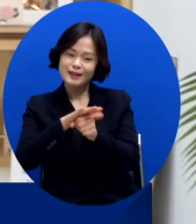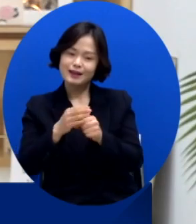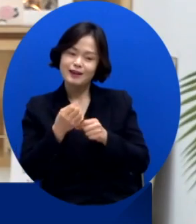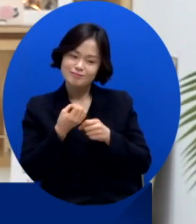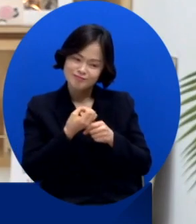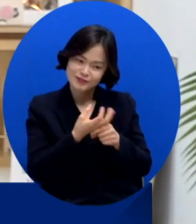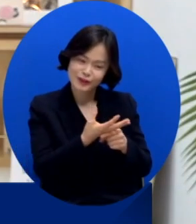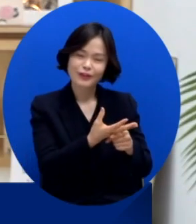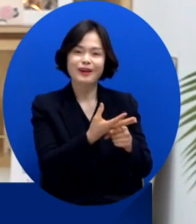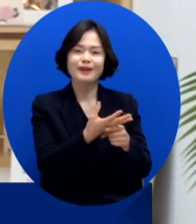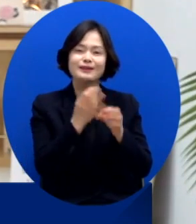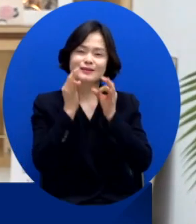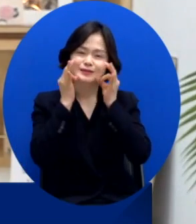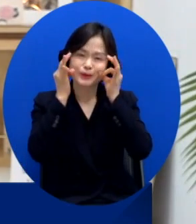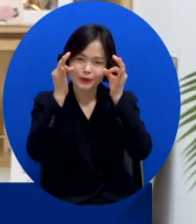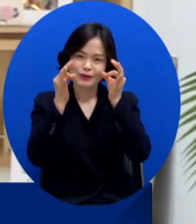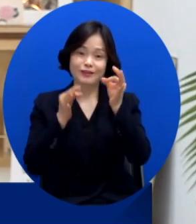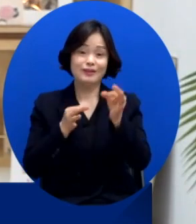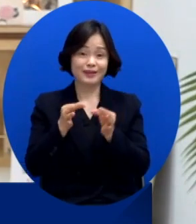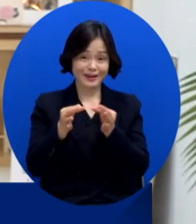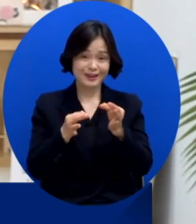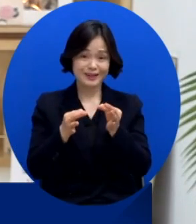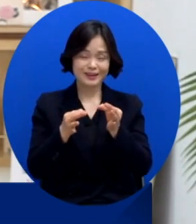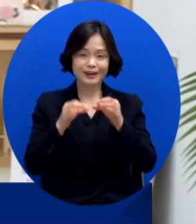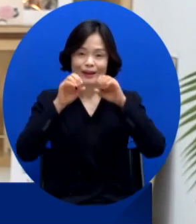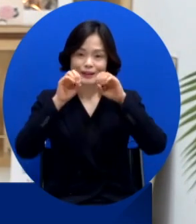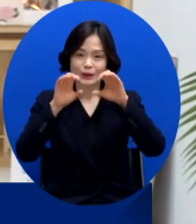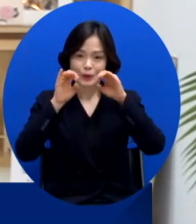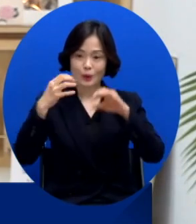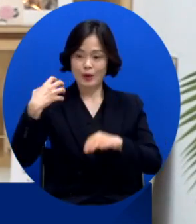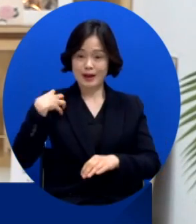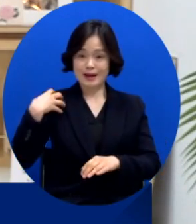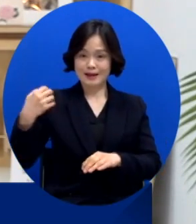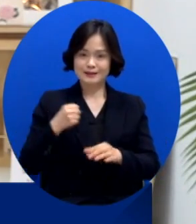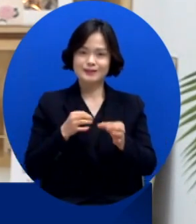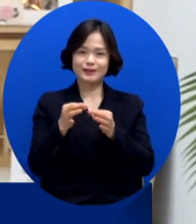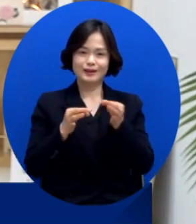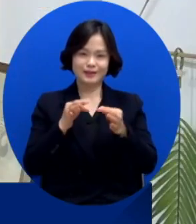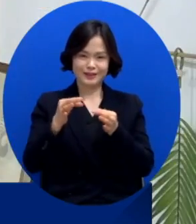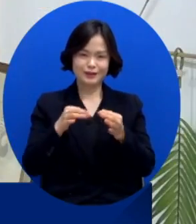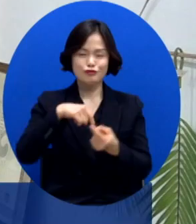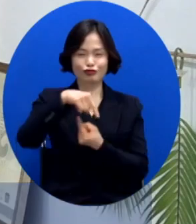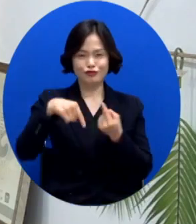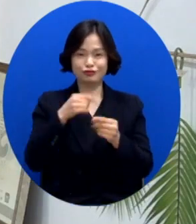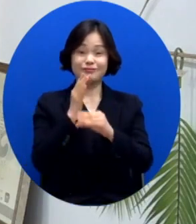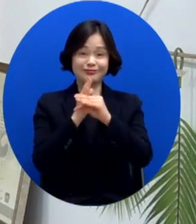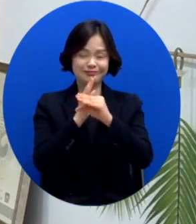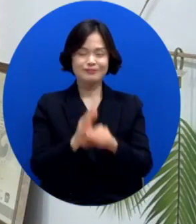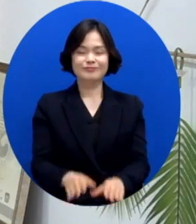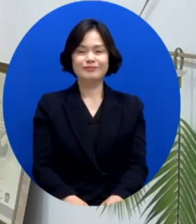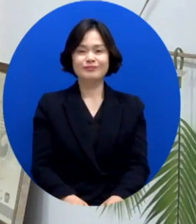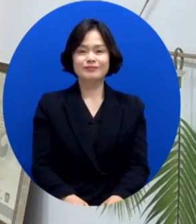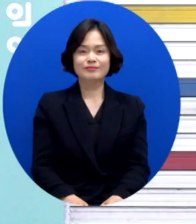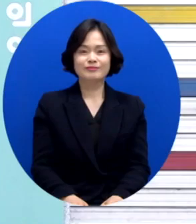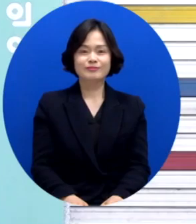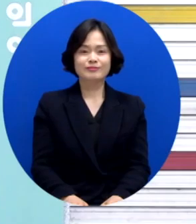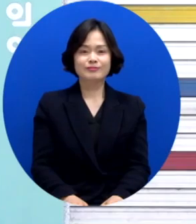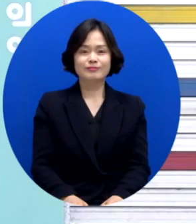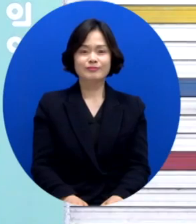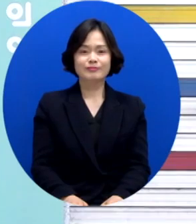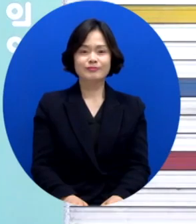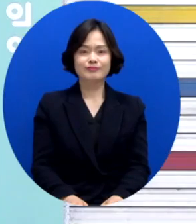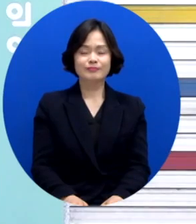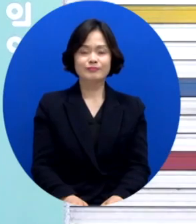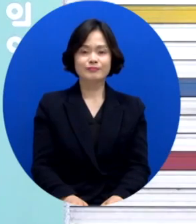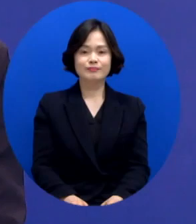있습니다. 그래서 그런 이 지역 안에서 약간의 선교의 도구가 됐으면 좋겠다는 마음으로 일하고 있습니다. CTS 뉴스 박세현입니다.